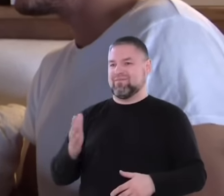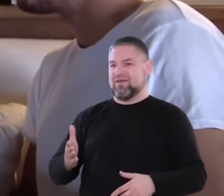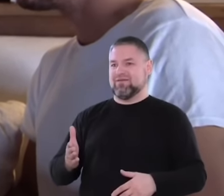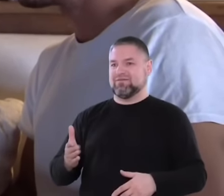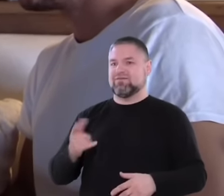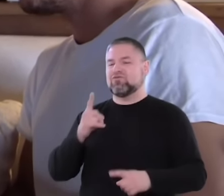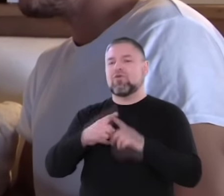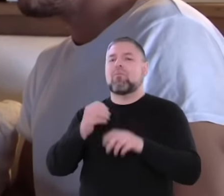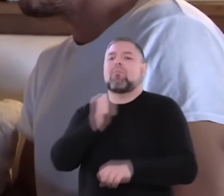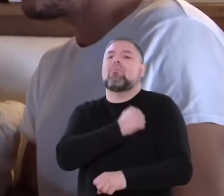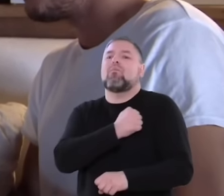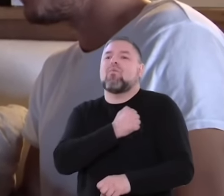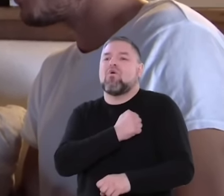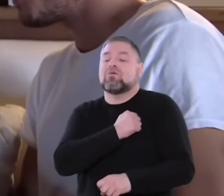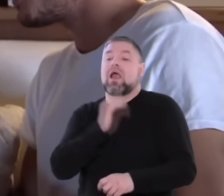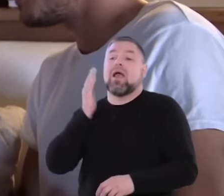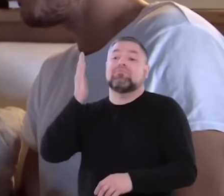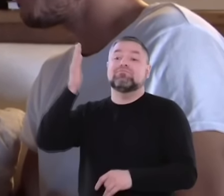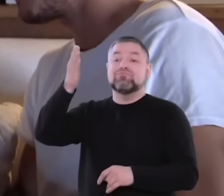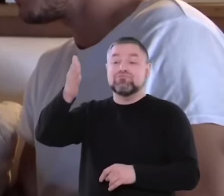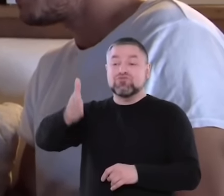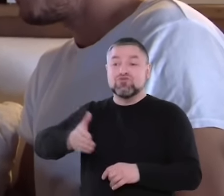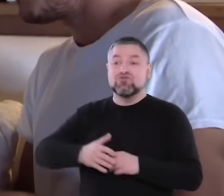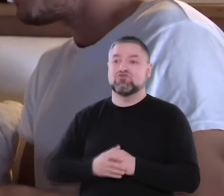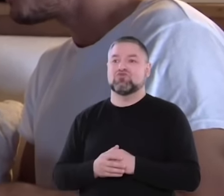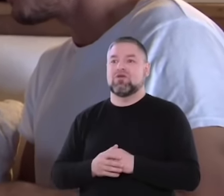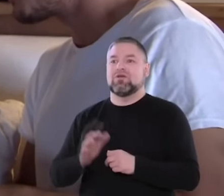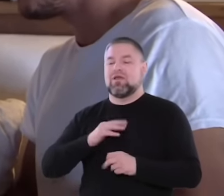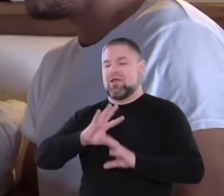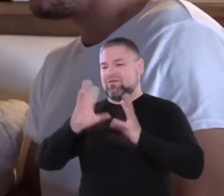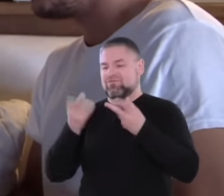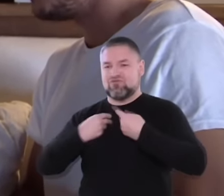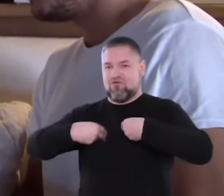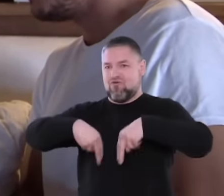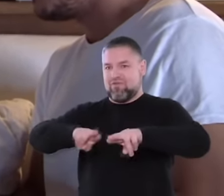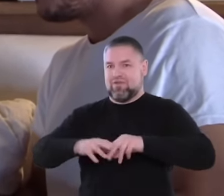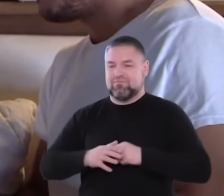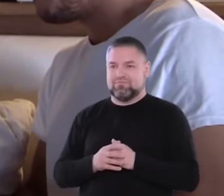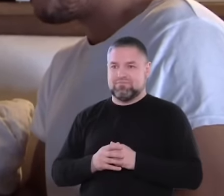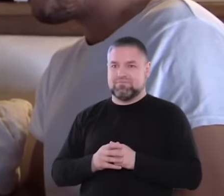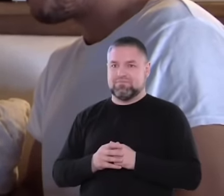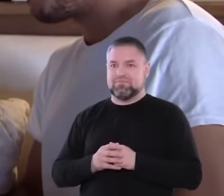to by była taka pożyczka, a w przyszłości ja bym ci to wszystko oddał.